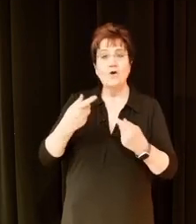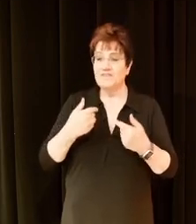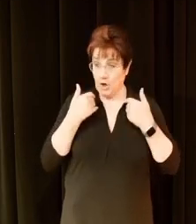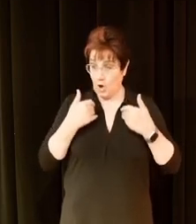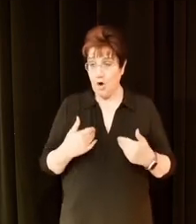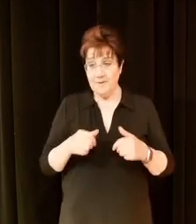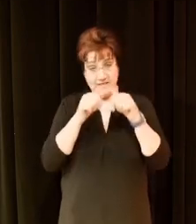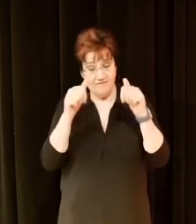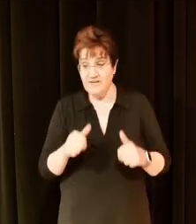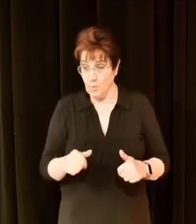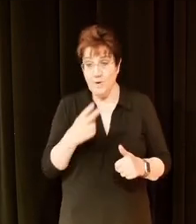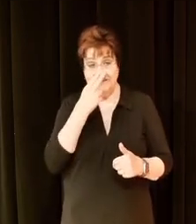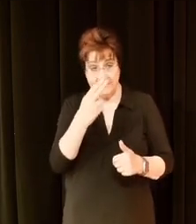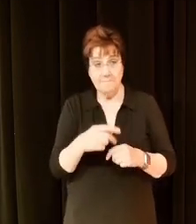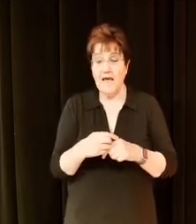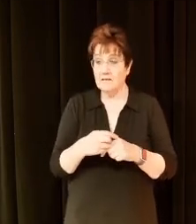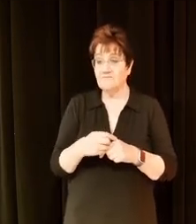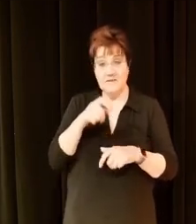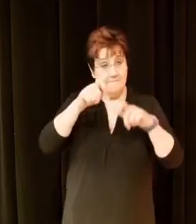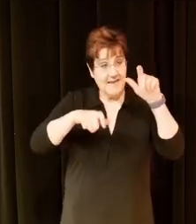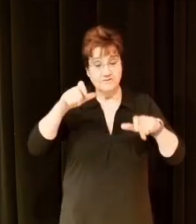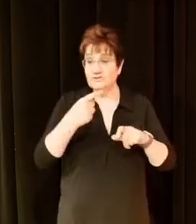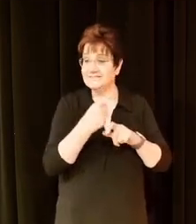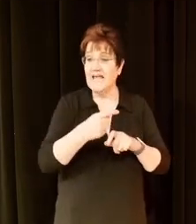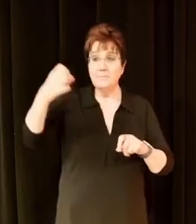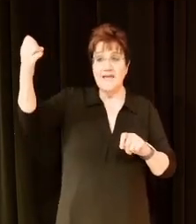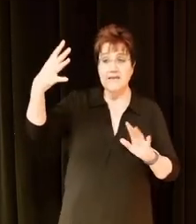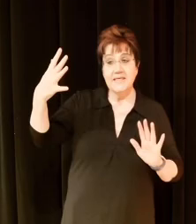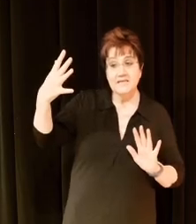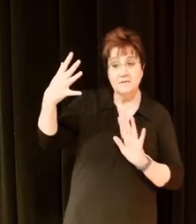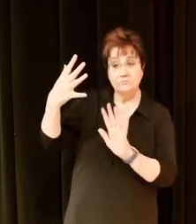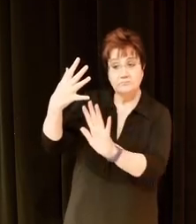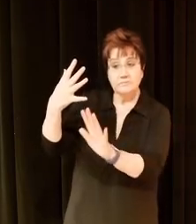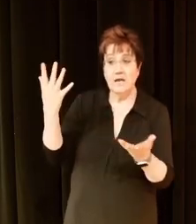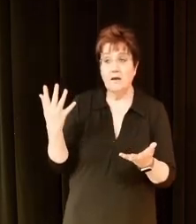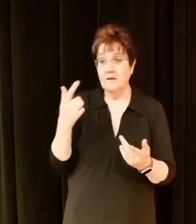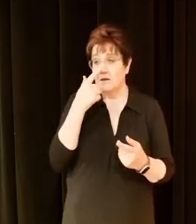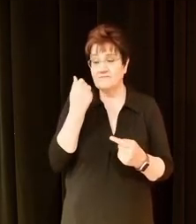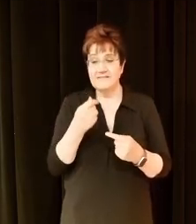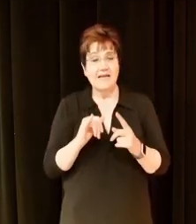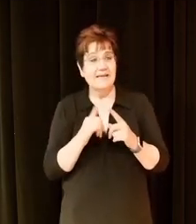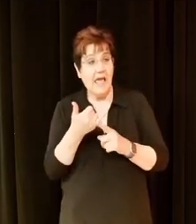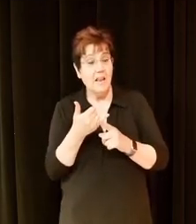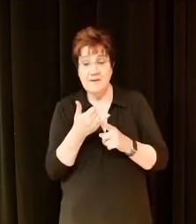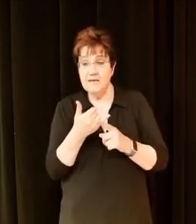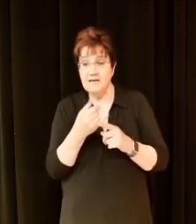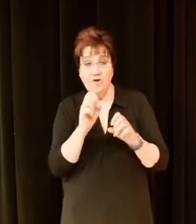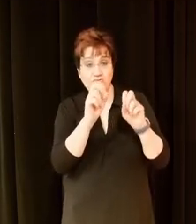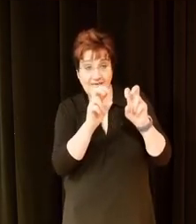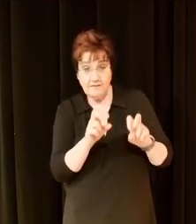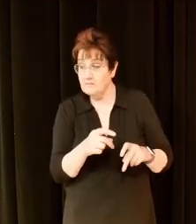Figuren sozusagen. Sind das die Menschen? Diese gelben Flecken in Anführungsstrichen?